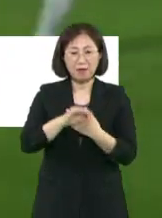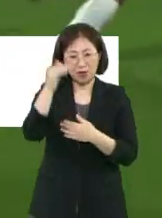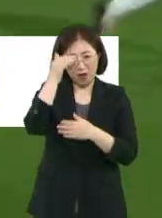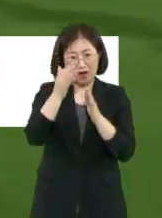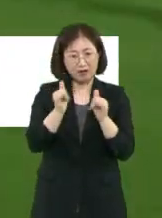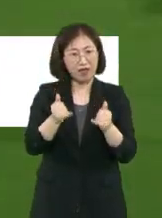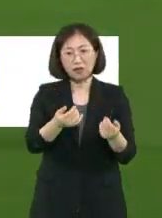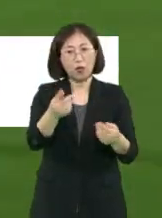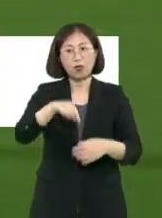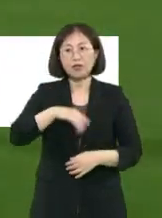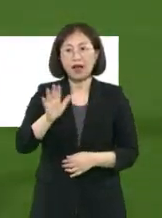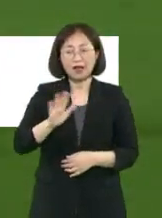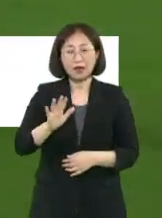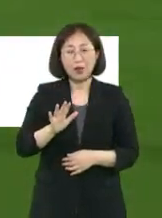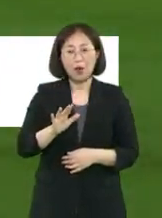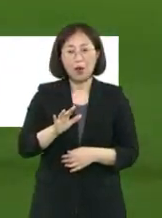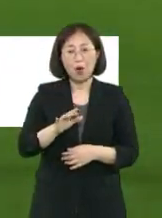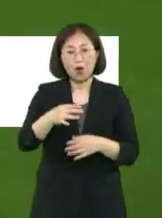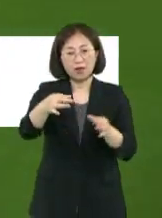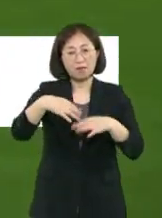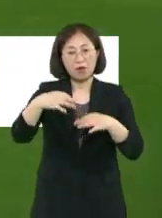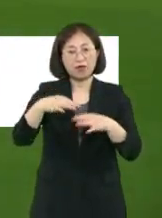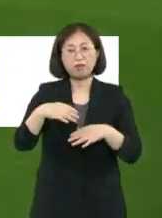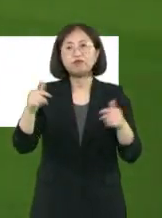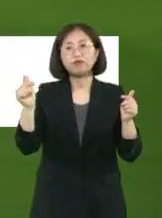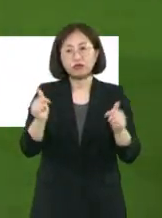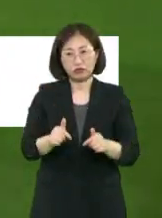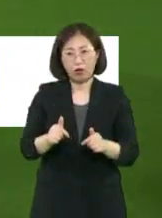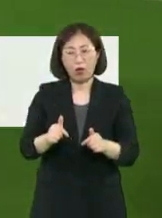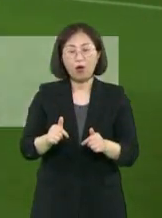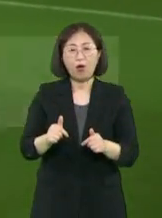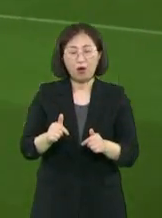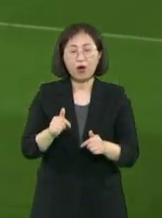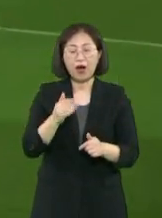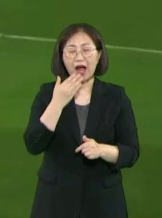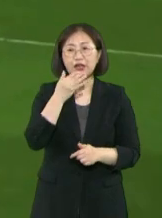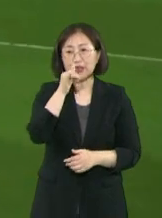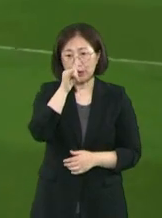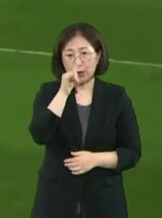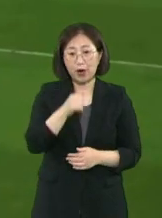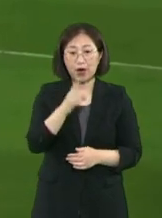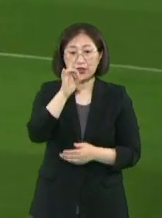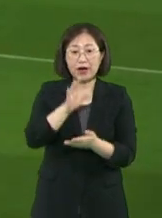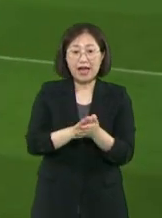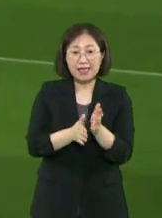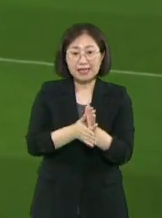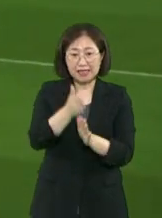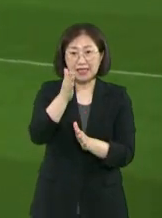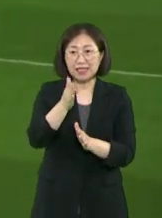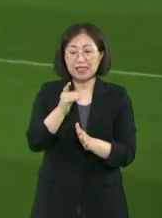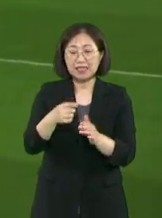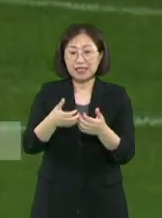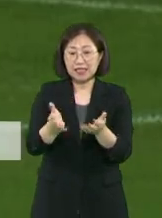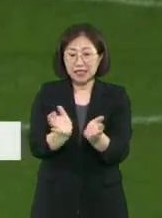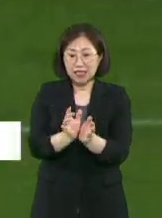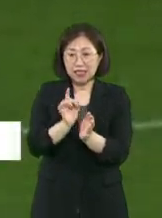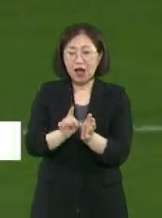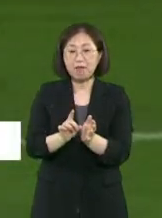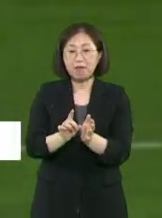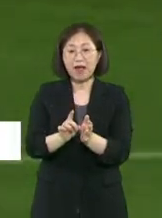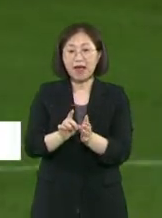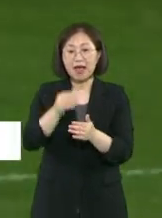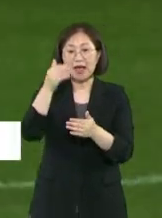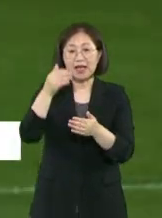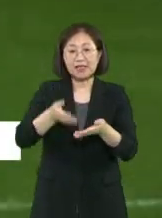스폰서 유치에도 타격을 주는 악순환의 고리가 걱정거리입니다. 천안시민 프로축구단의 내년 프로리그 참가까지